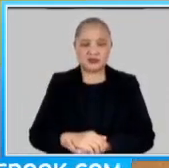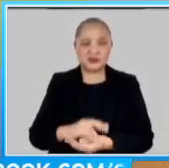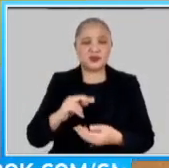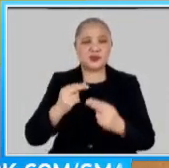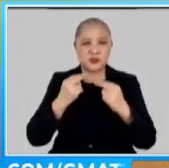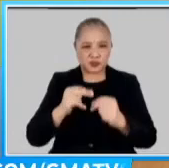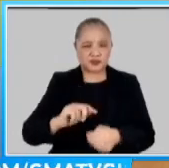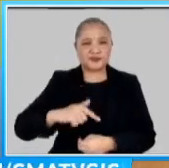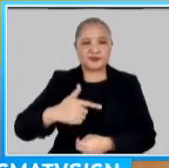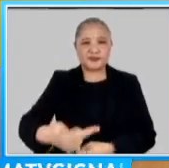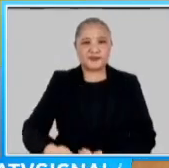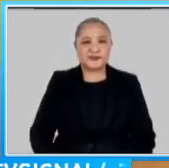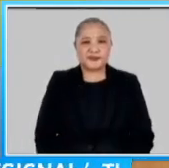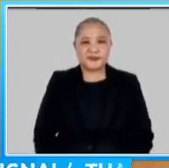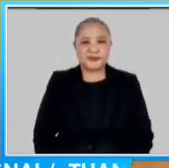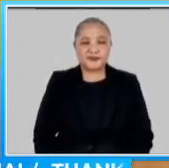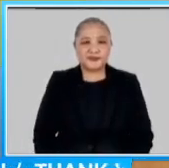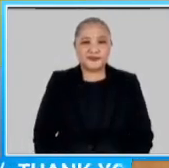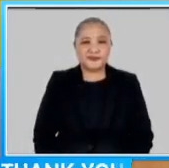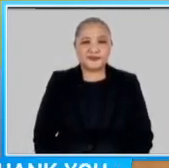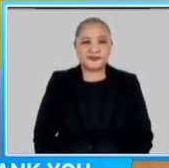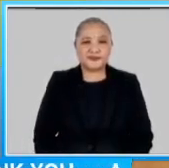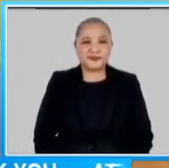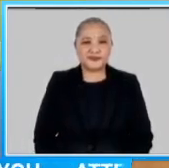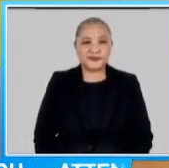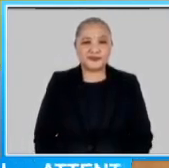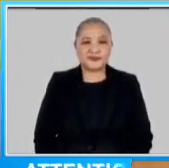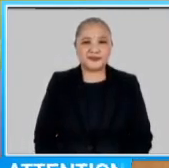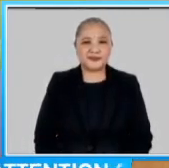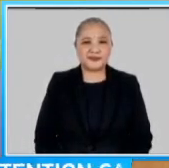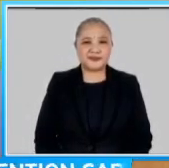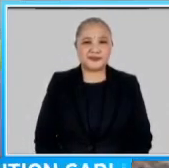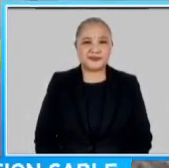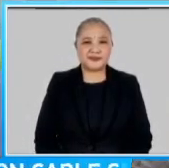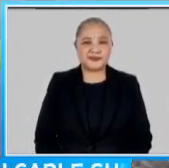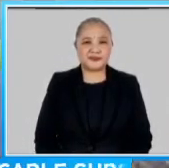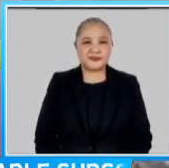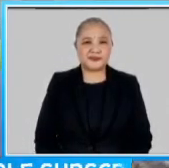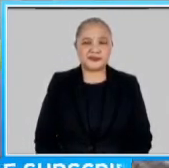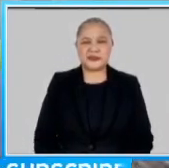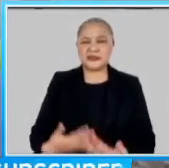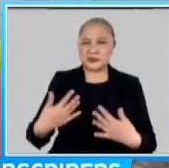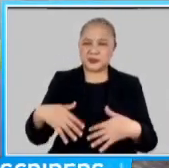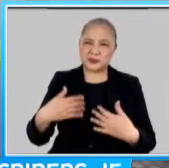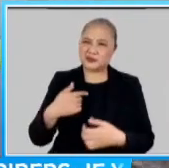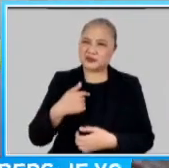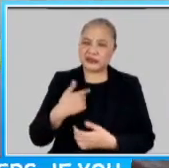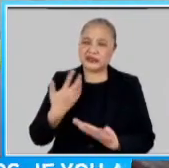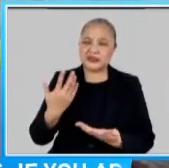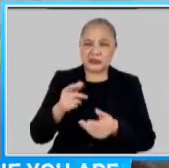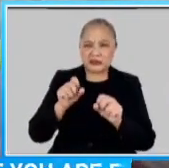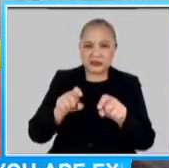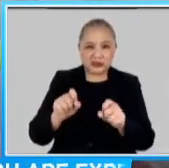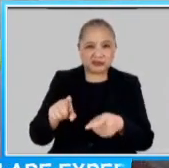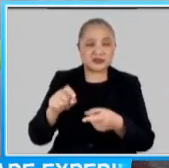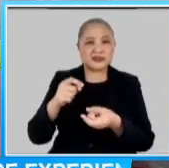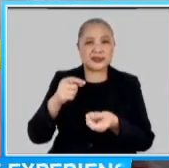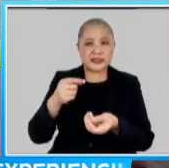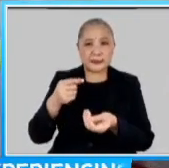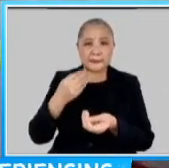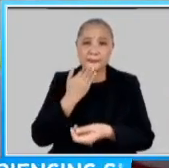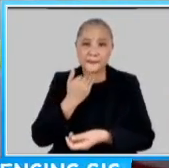ng Super Radio DZBB. Mark? Koni, umaaray na ang mga nagtitinda ng asukal sa Marikina Public